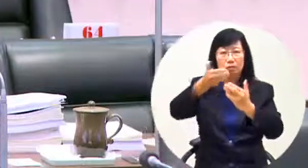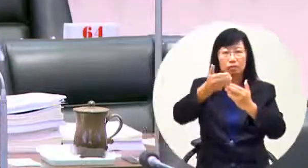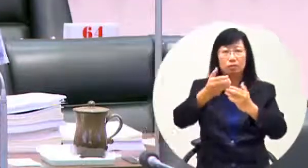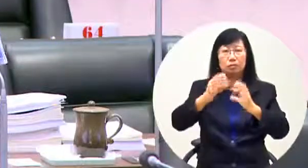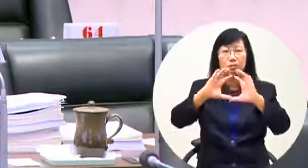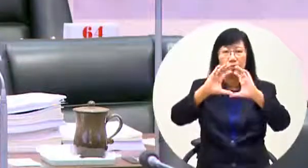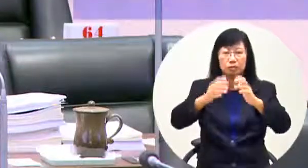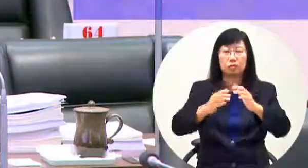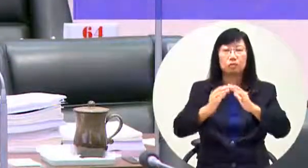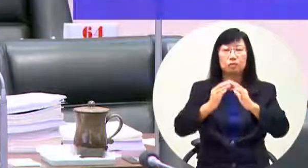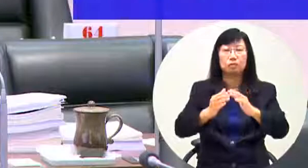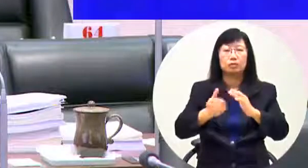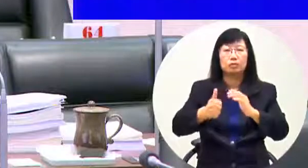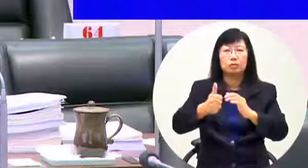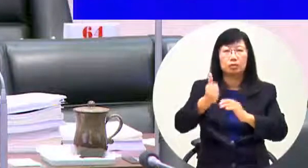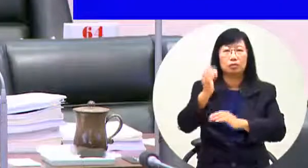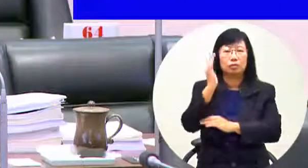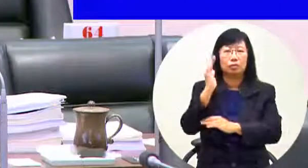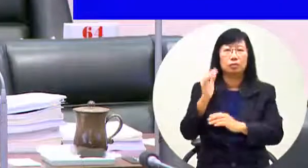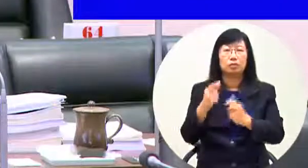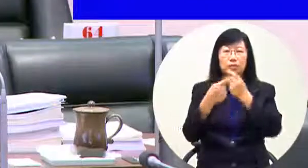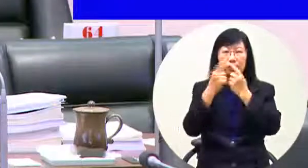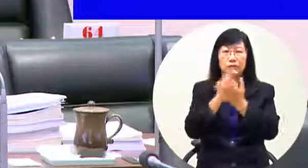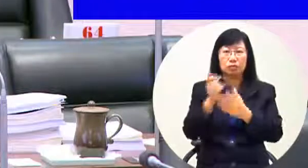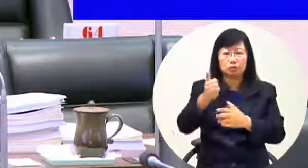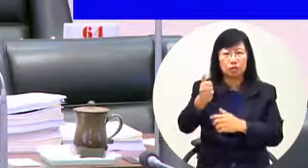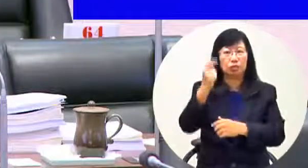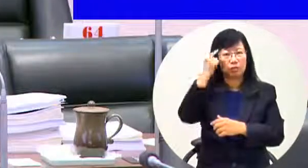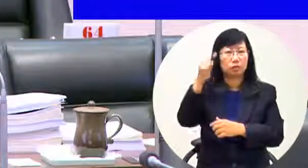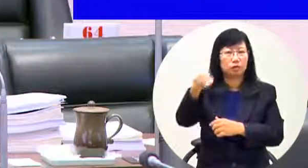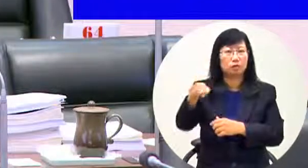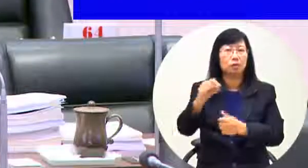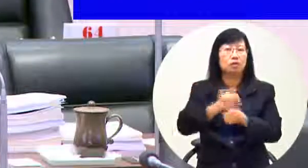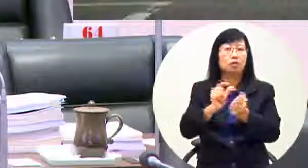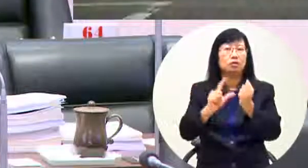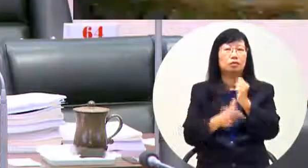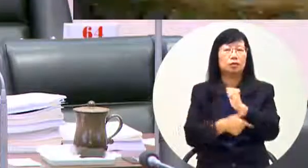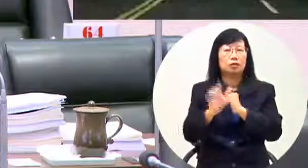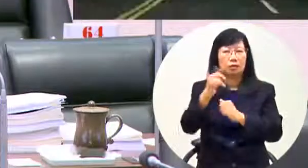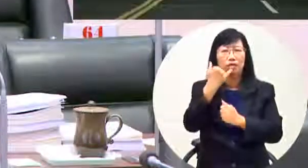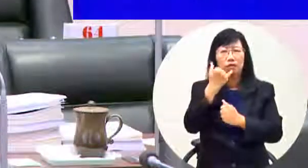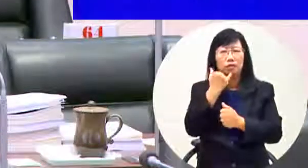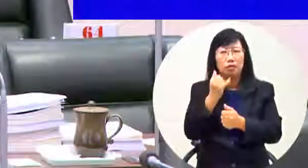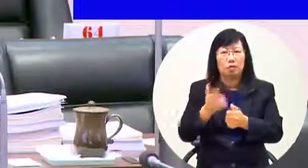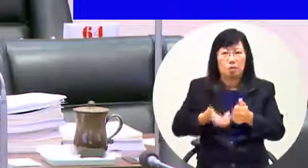有办法在都帮忙的了。再第三个，